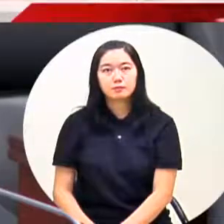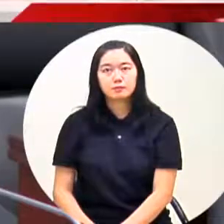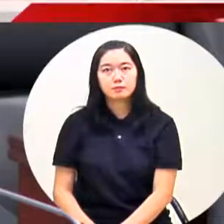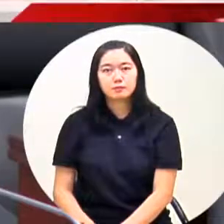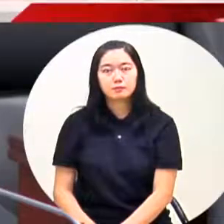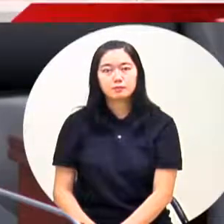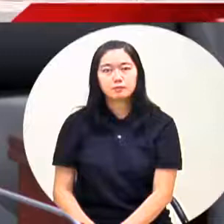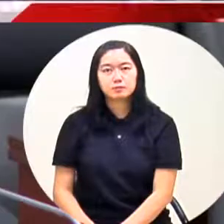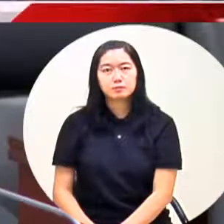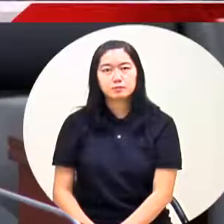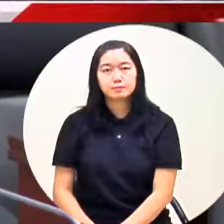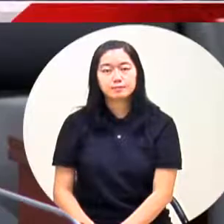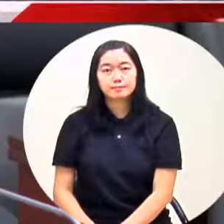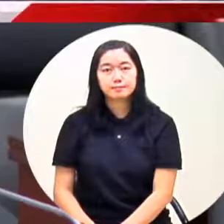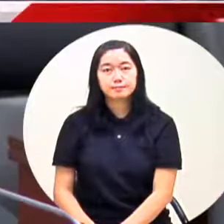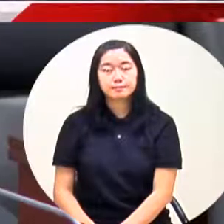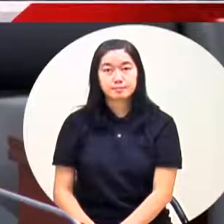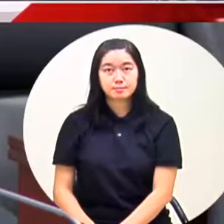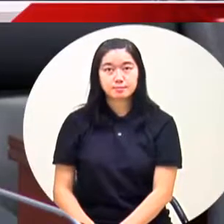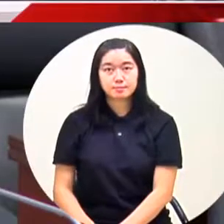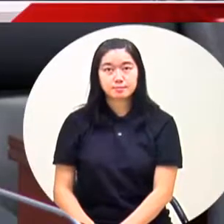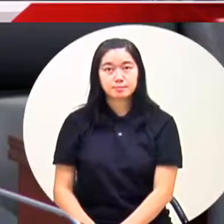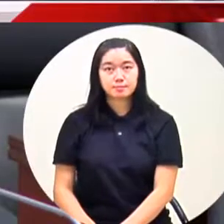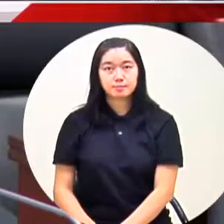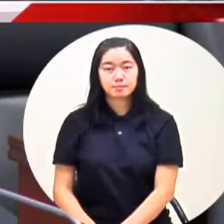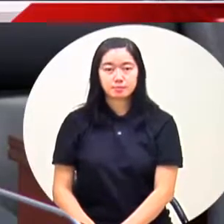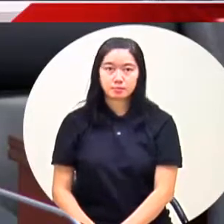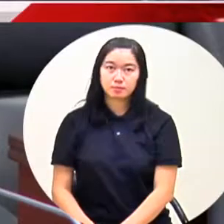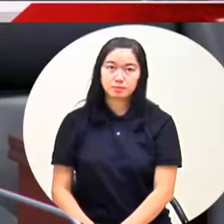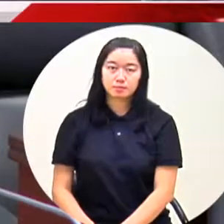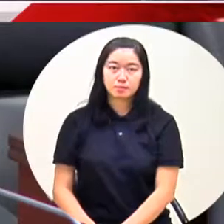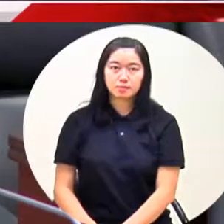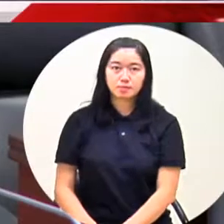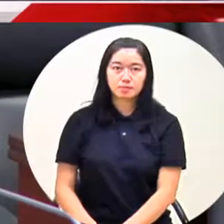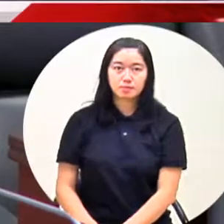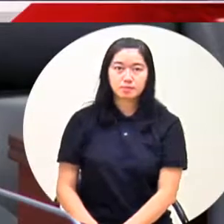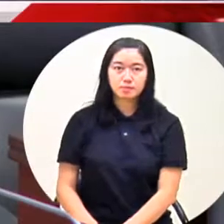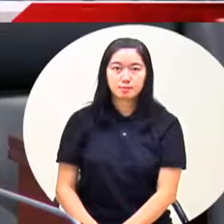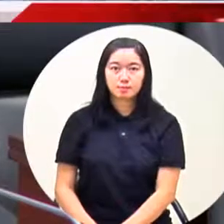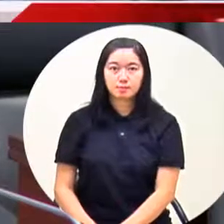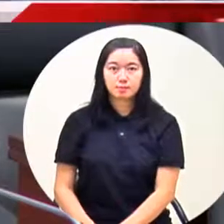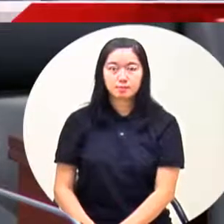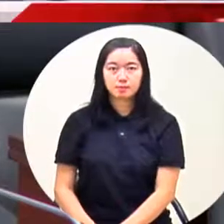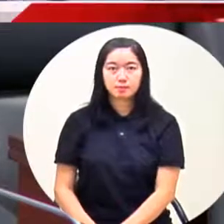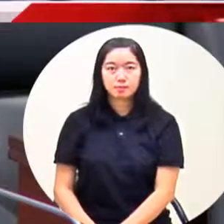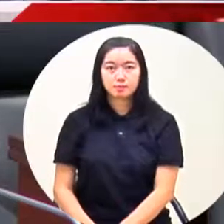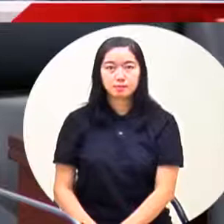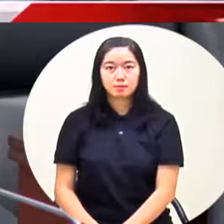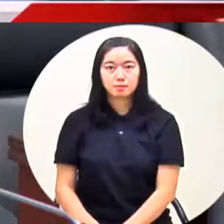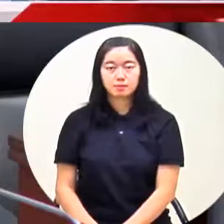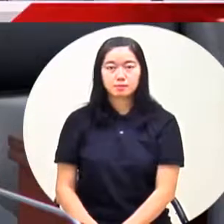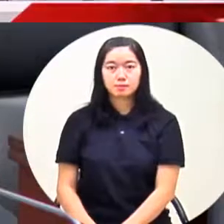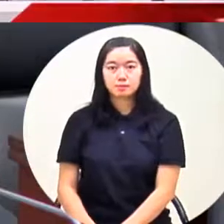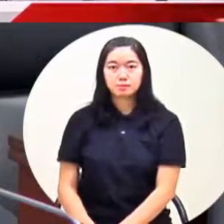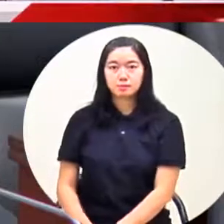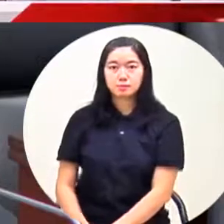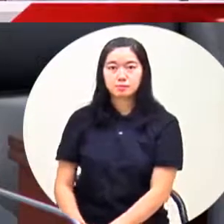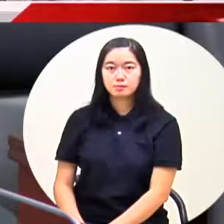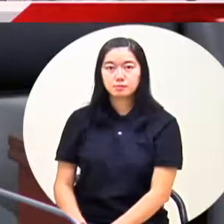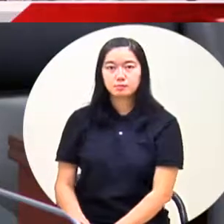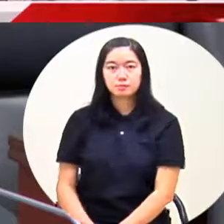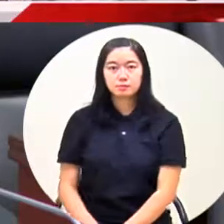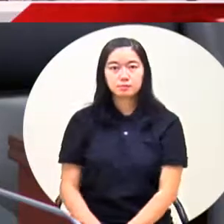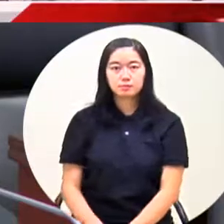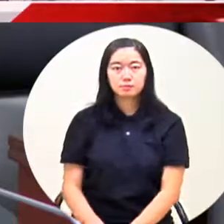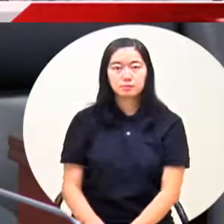让他好错愕。网友甚至直言，高雄不管什么行业，薪资都比北部低。有店家称，餐饮业店长竟然只